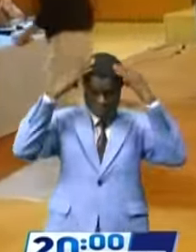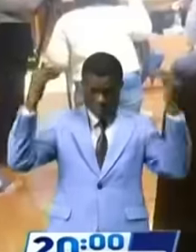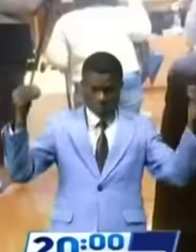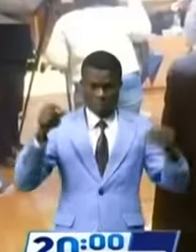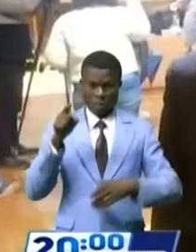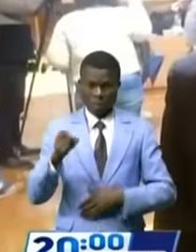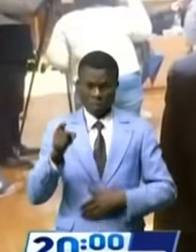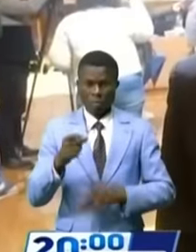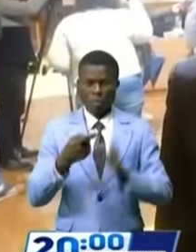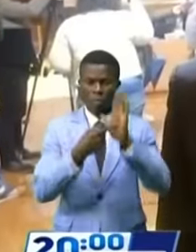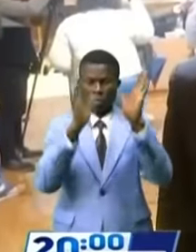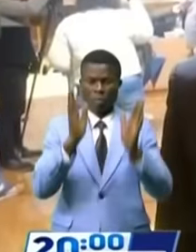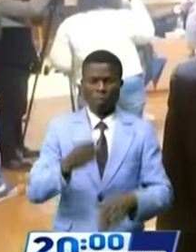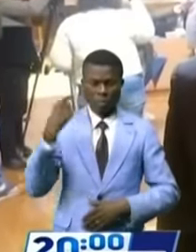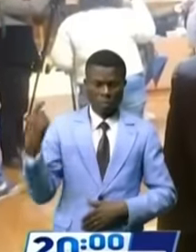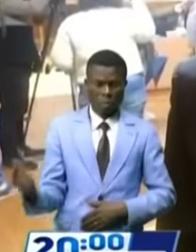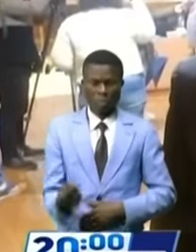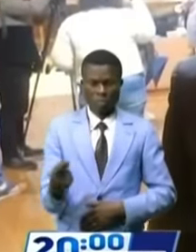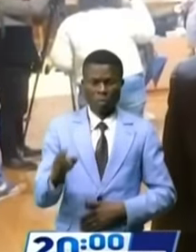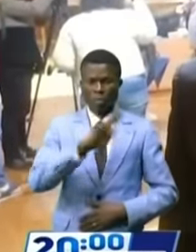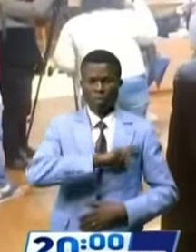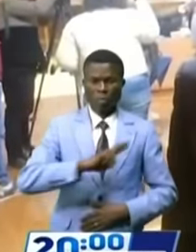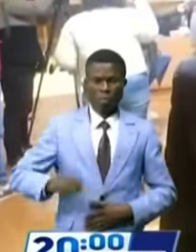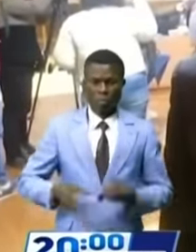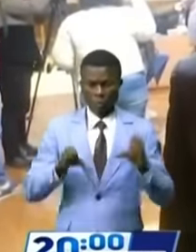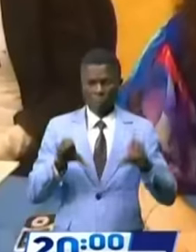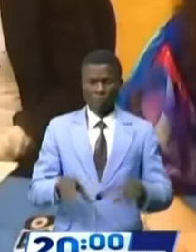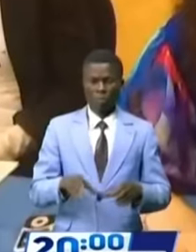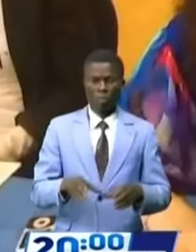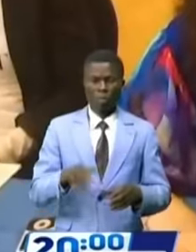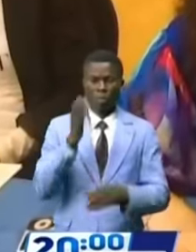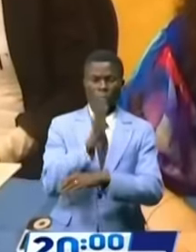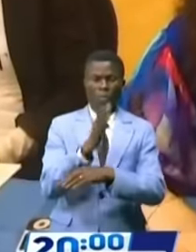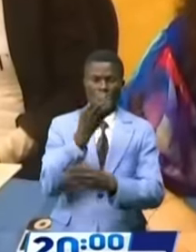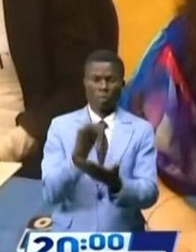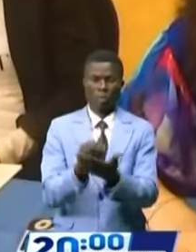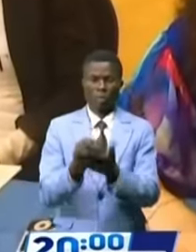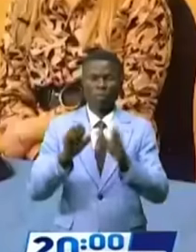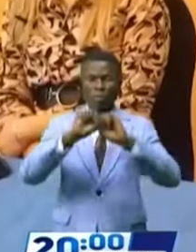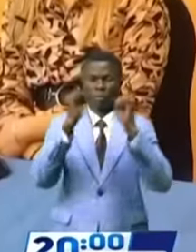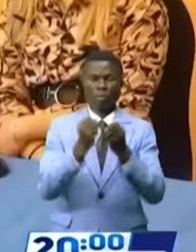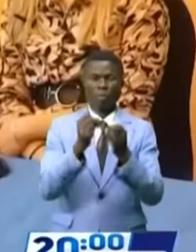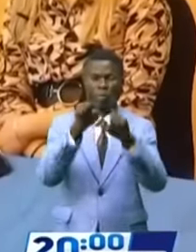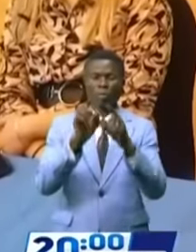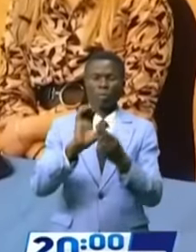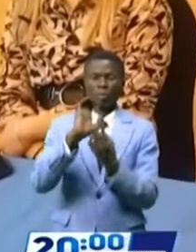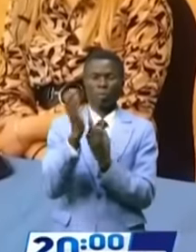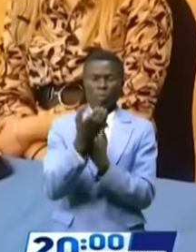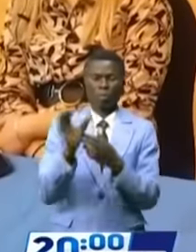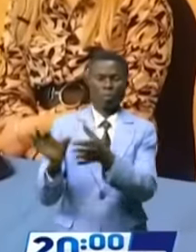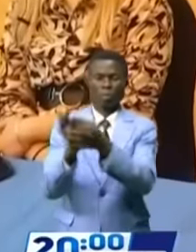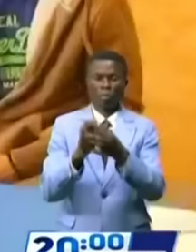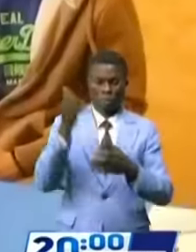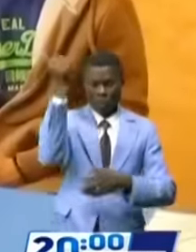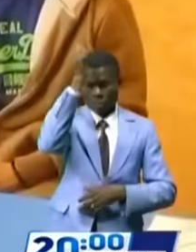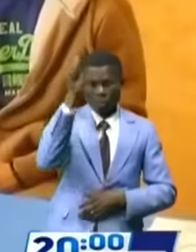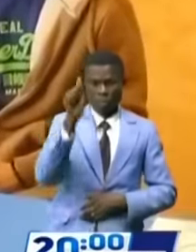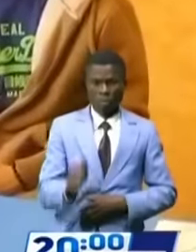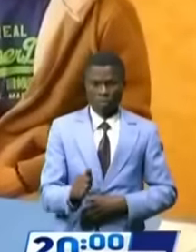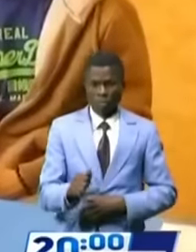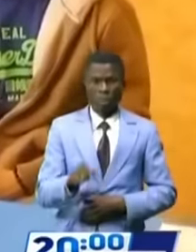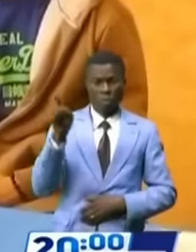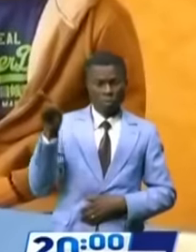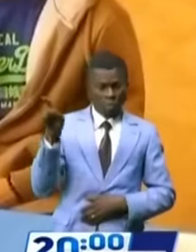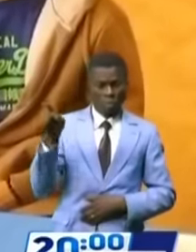Balagizi, représentant permanent de la République démocratique du Congo au Conseil économique, social et culturel de l'Union africaine, a lui